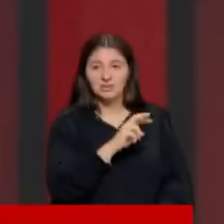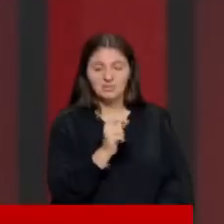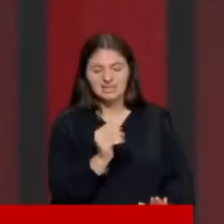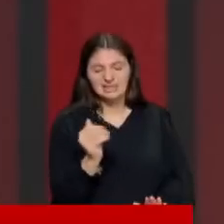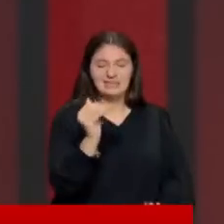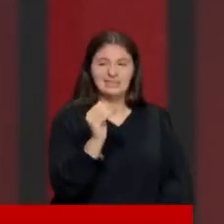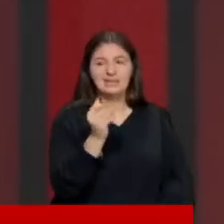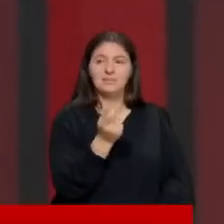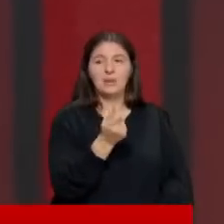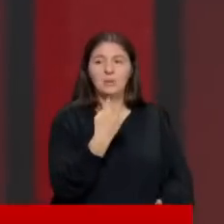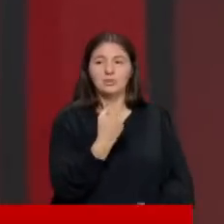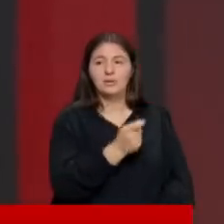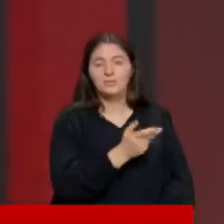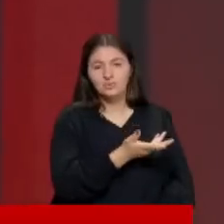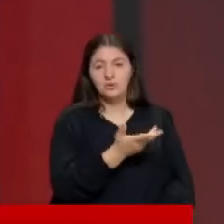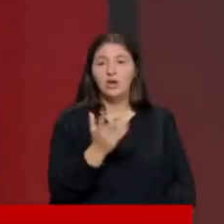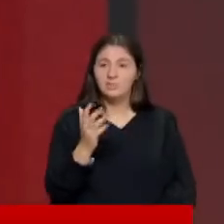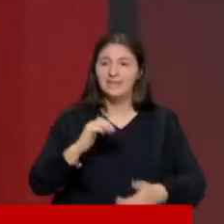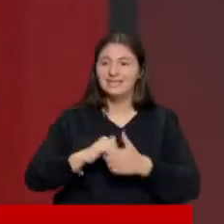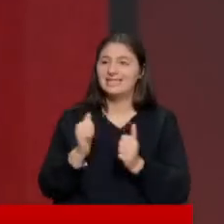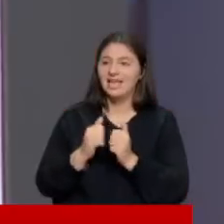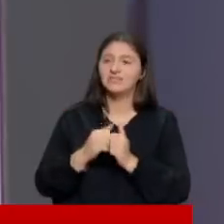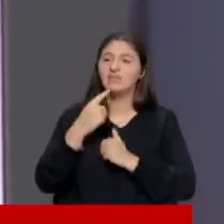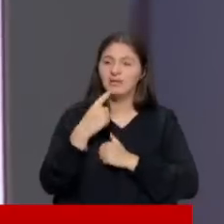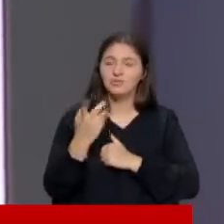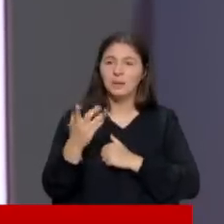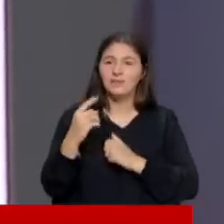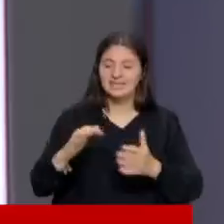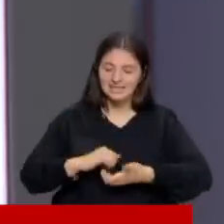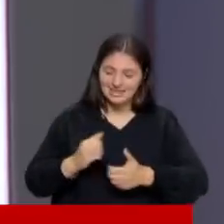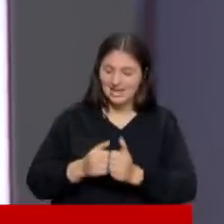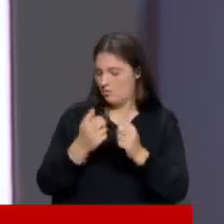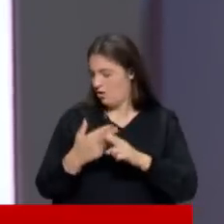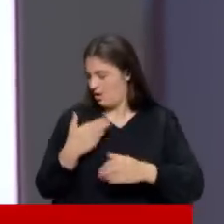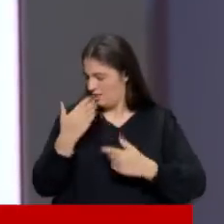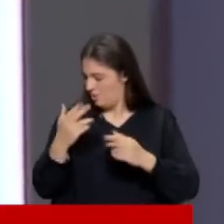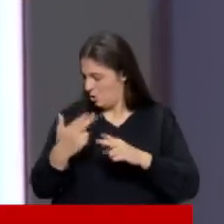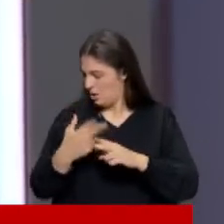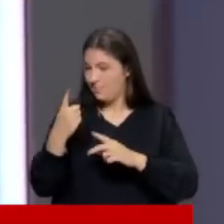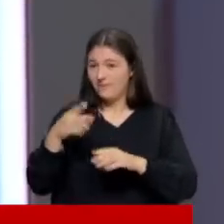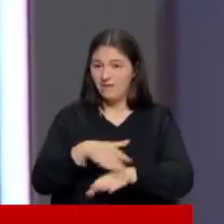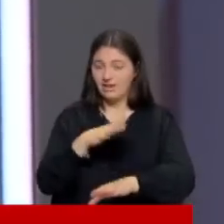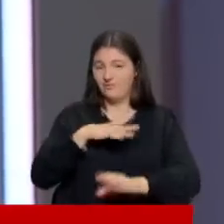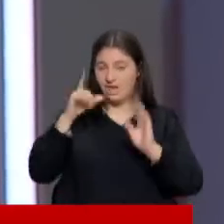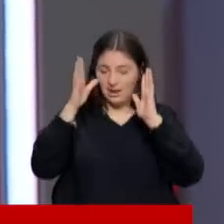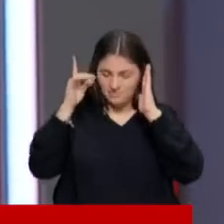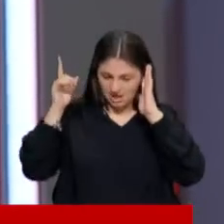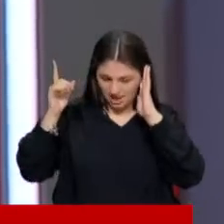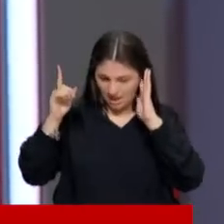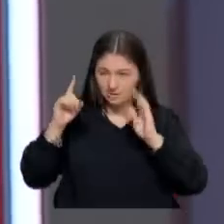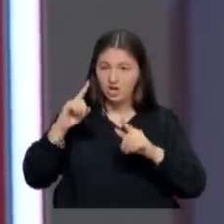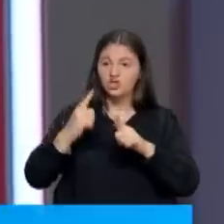biraz üzerinde rakamları konuşuyoruz o zaman dayanışma demişken bir dayanışma örneği anlatayım örnek bir vali var Amerika Birleşik Devletlerinin